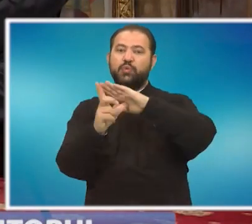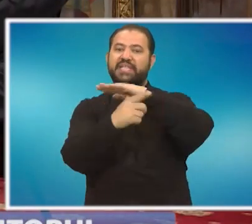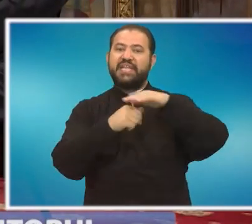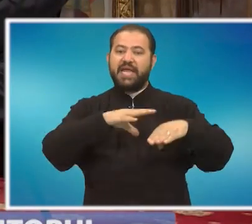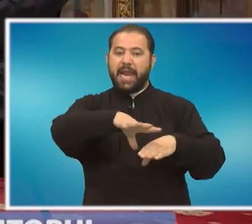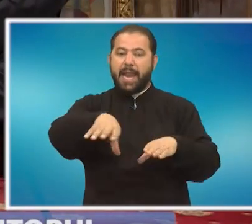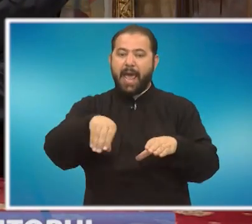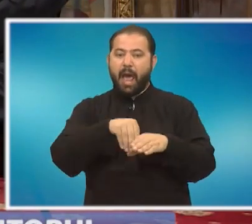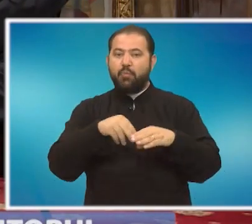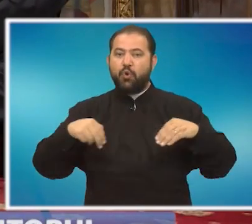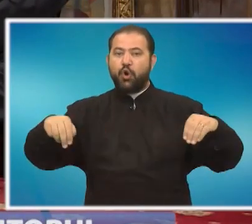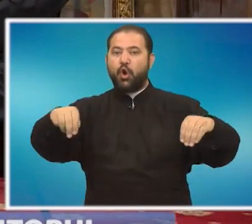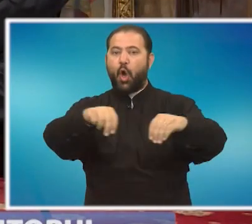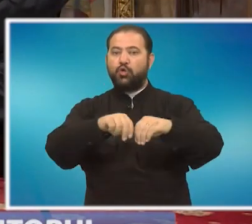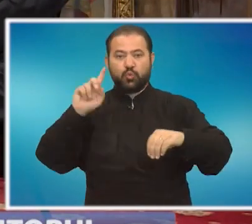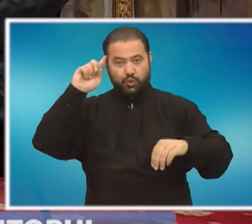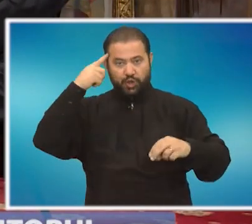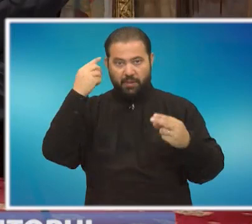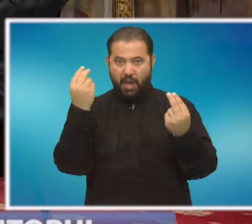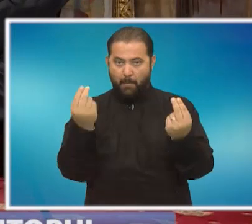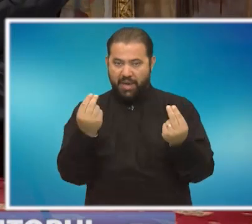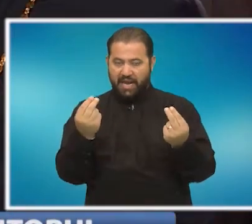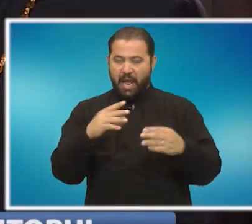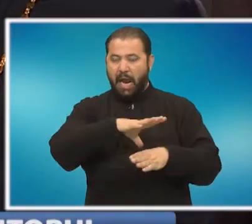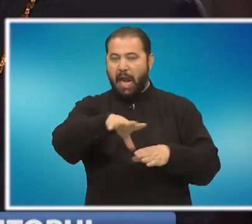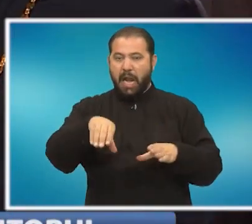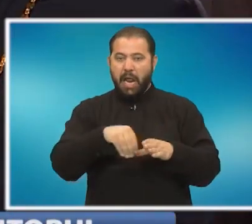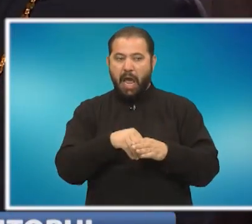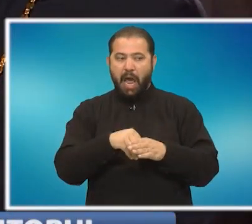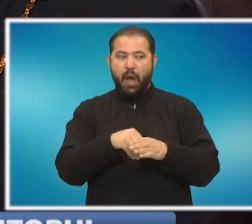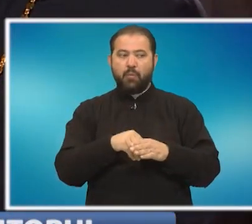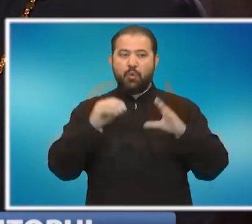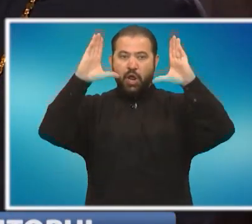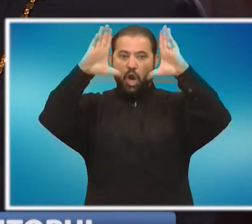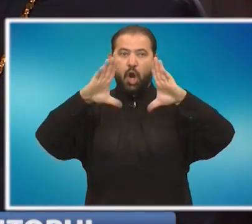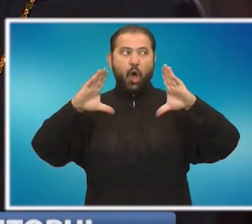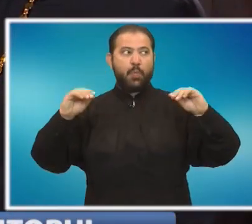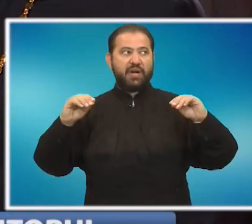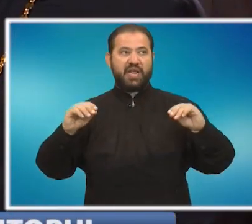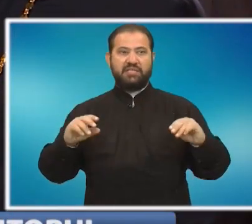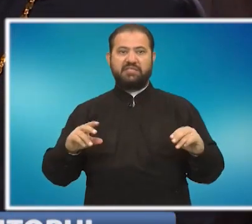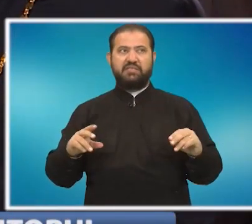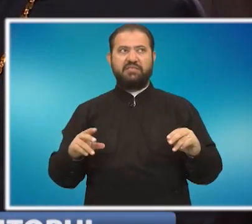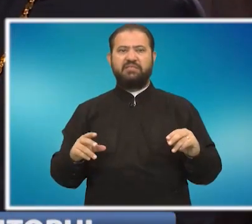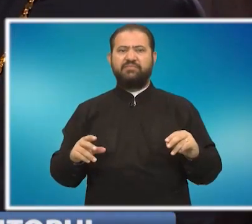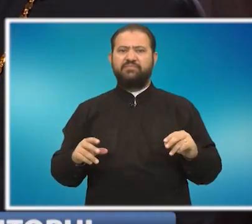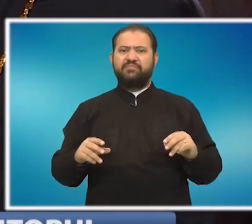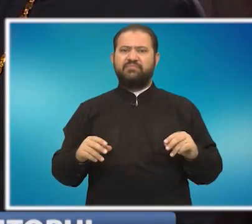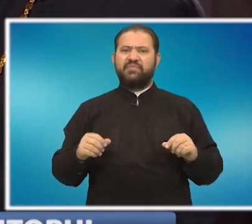neamul nostru, pentru că știm bine că neamul românesc s-a format în acest areal, în